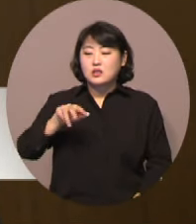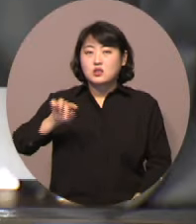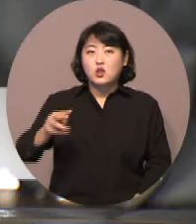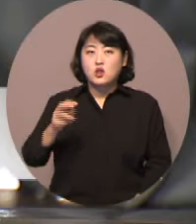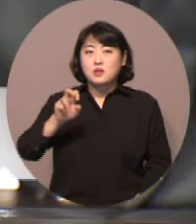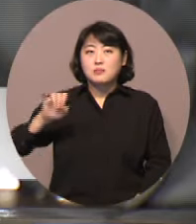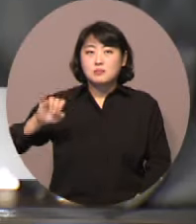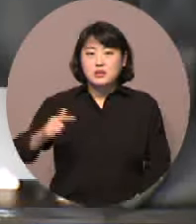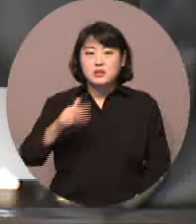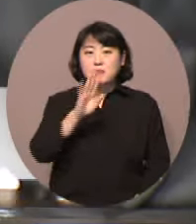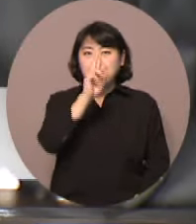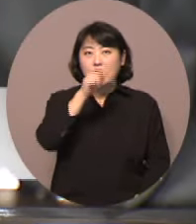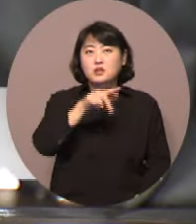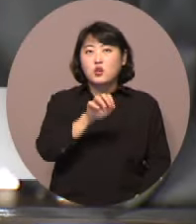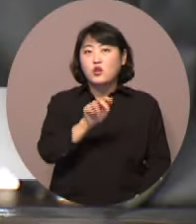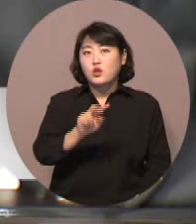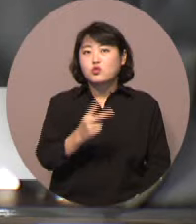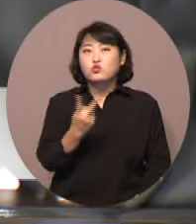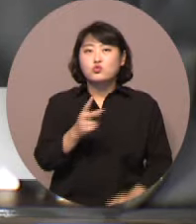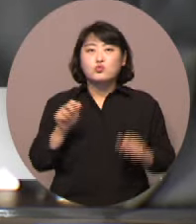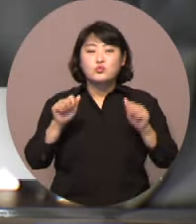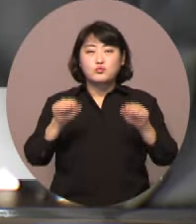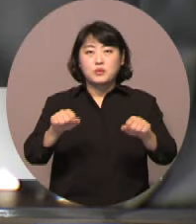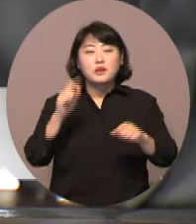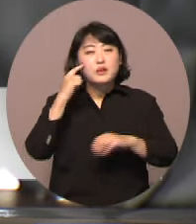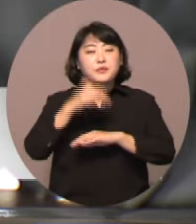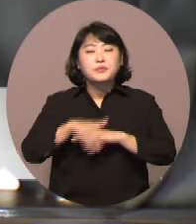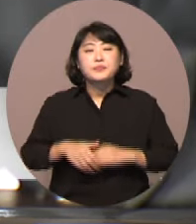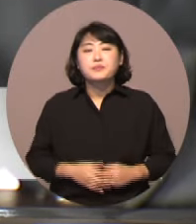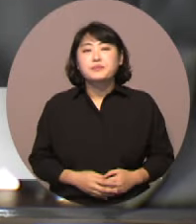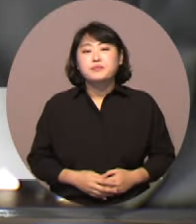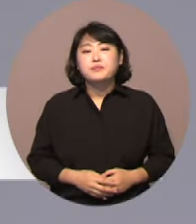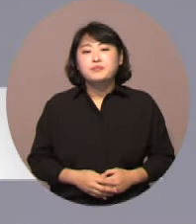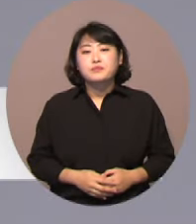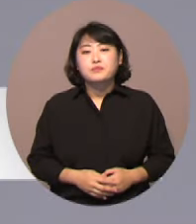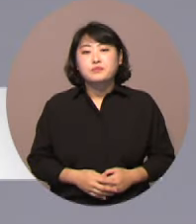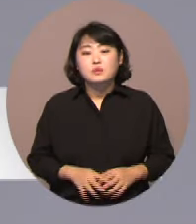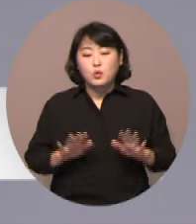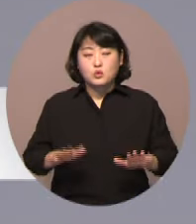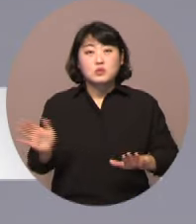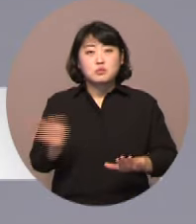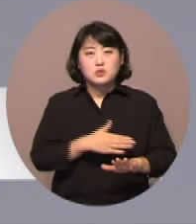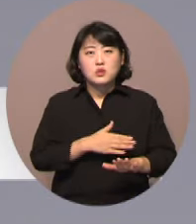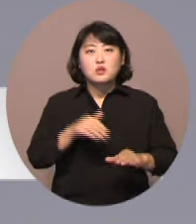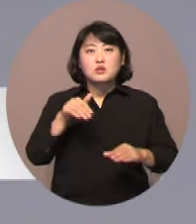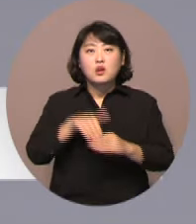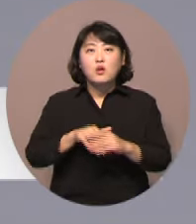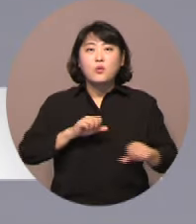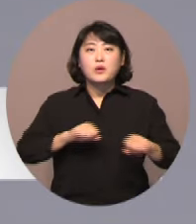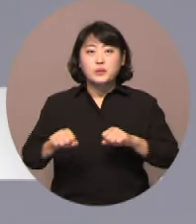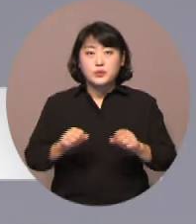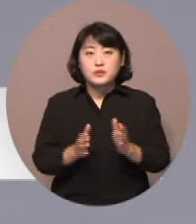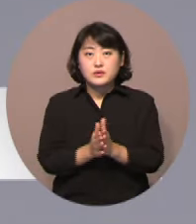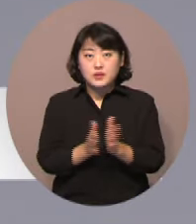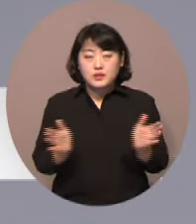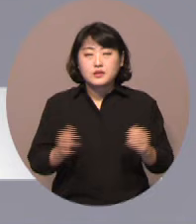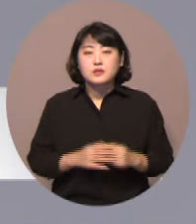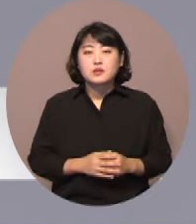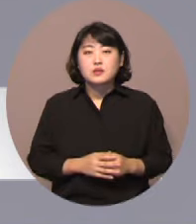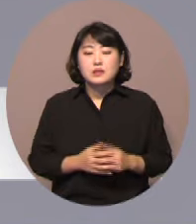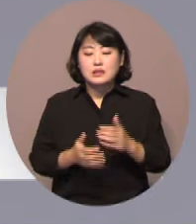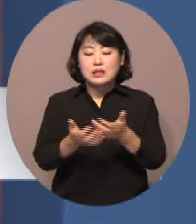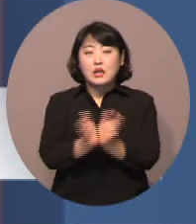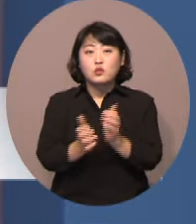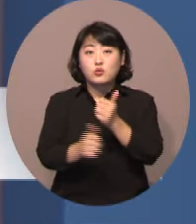출마해 경선을 치를 계획이라고 밝혔습니다 시당 위원장 후보들은 오늘부터 선거 운동에 돌입하고 시당